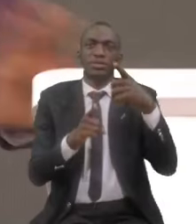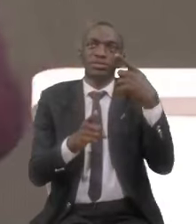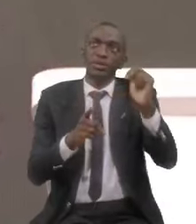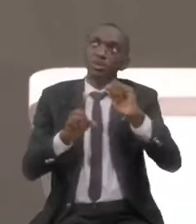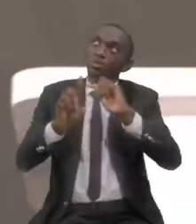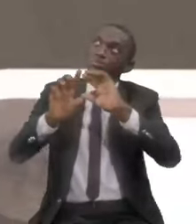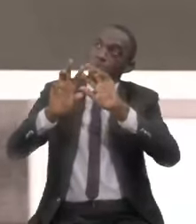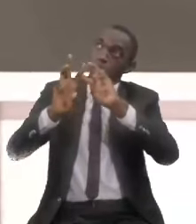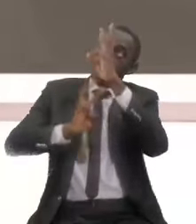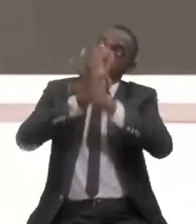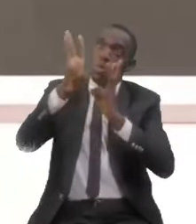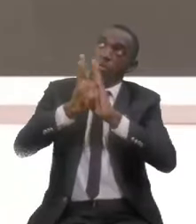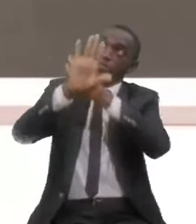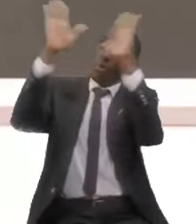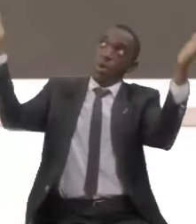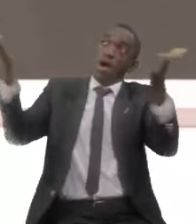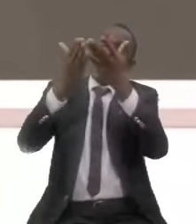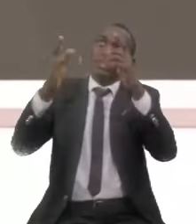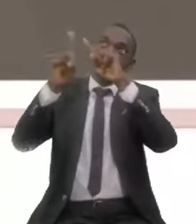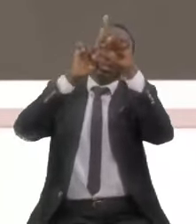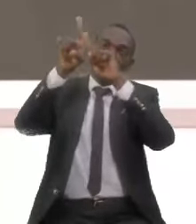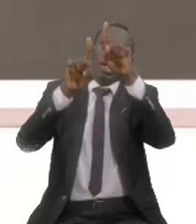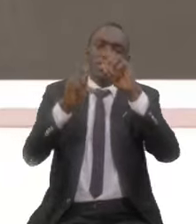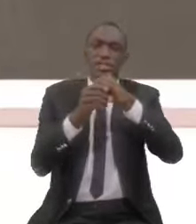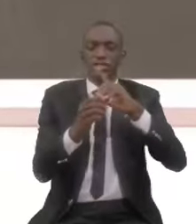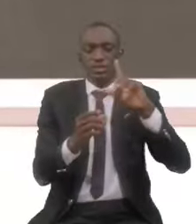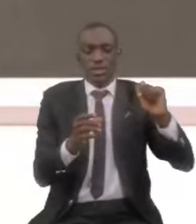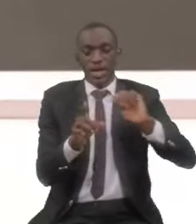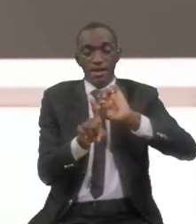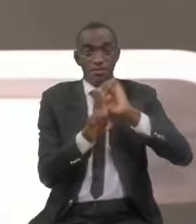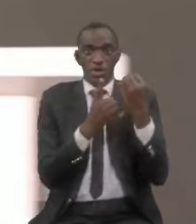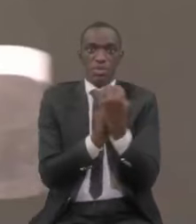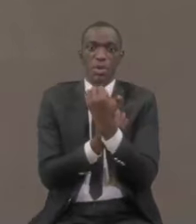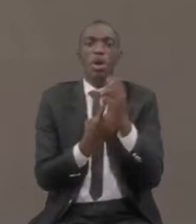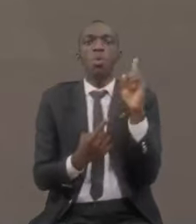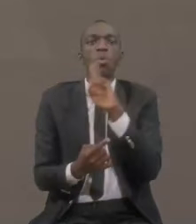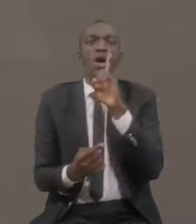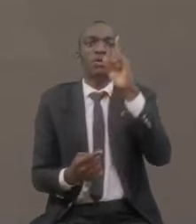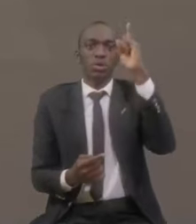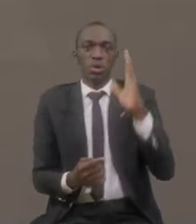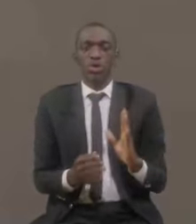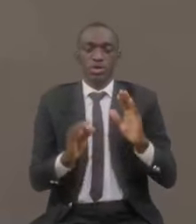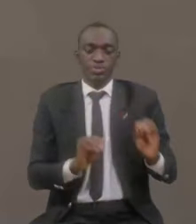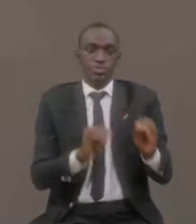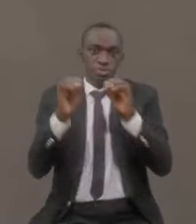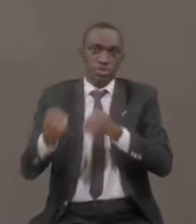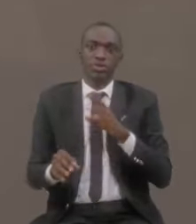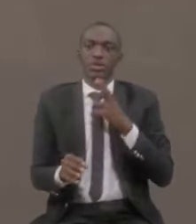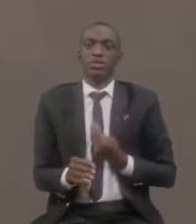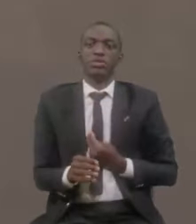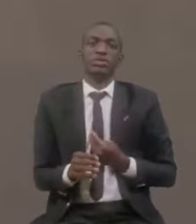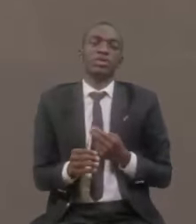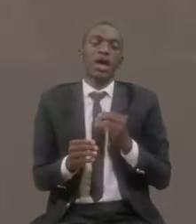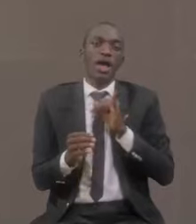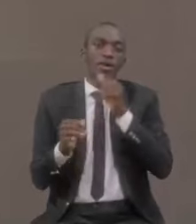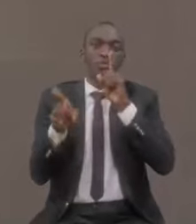du monde, dans l'environnement où Dieu nous a placés. Je vous parle ce jour